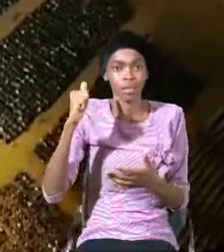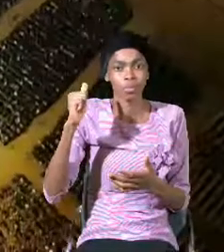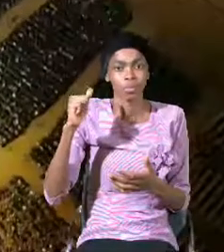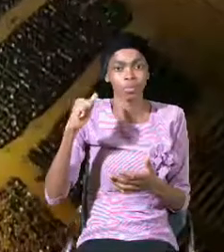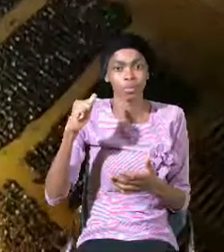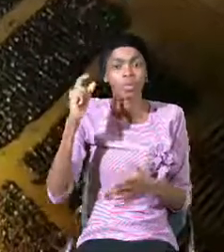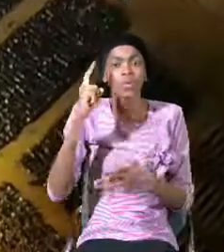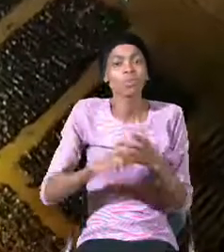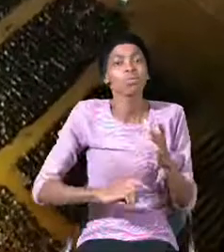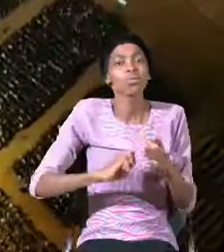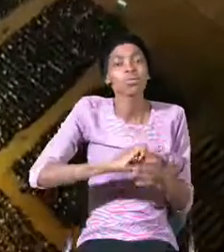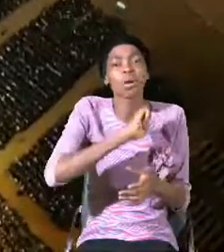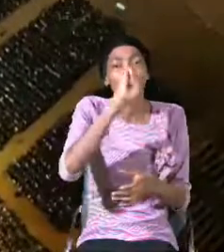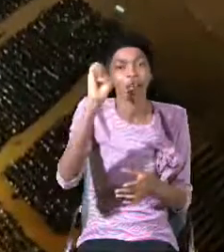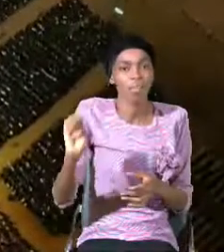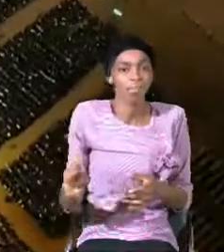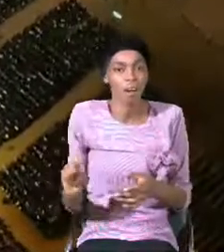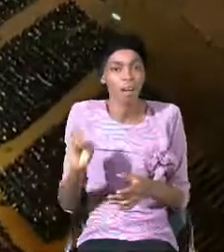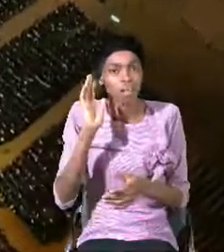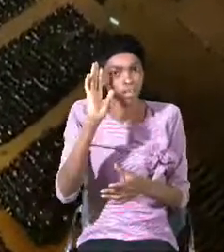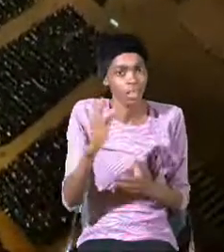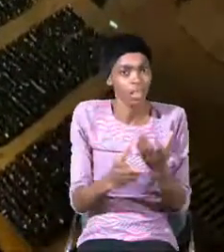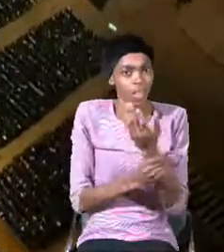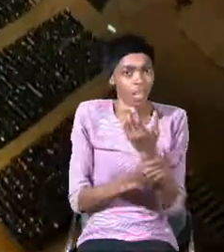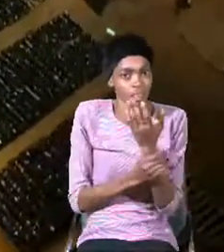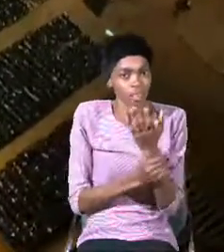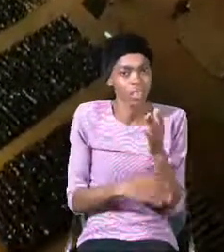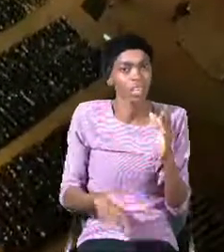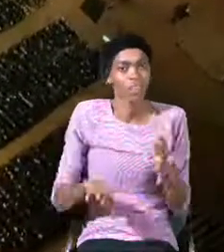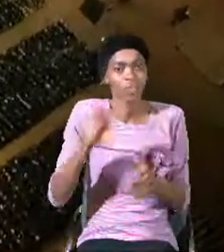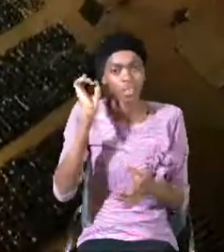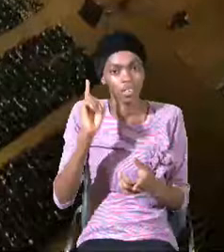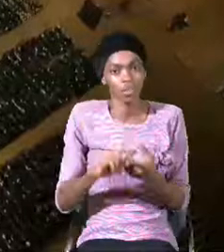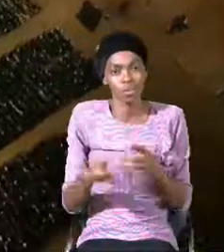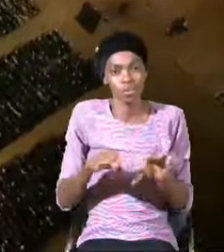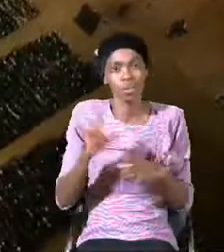Ecclésiaste 9, 10. Tout ce que ta main trouve à faire.